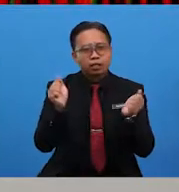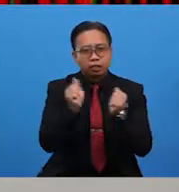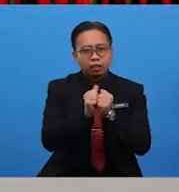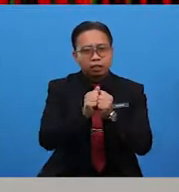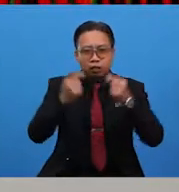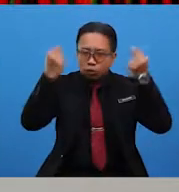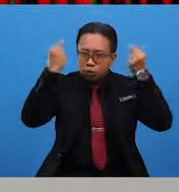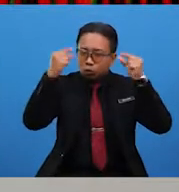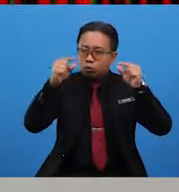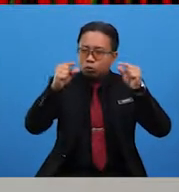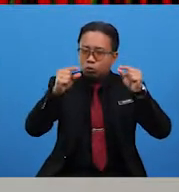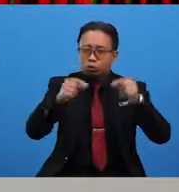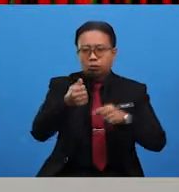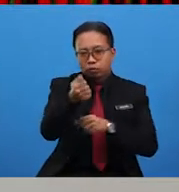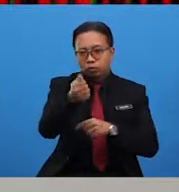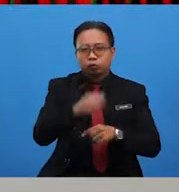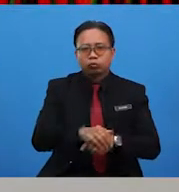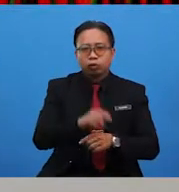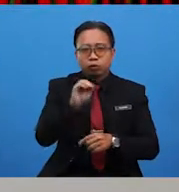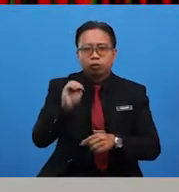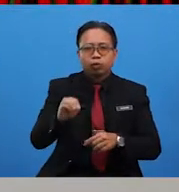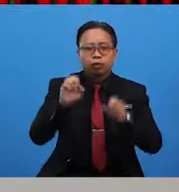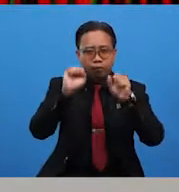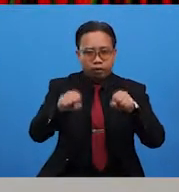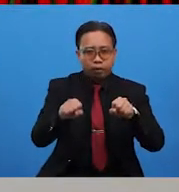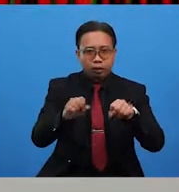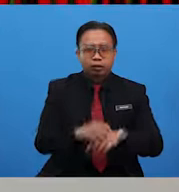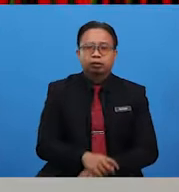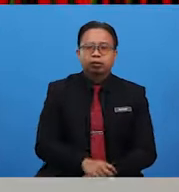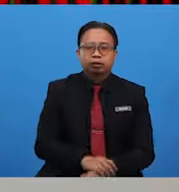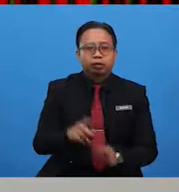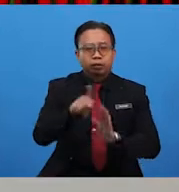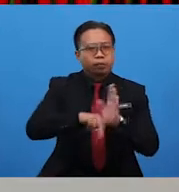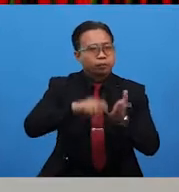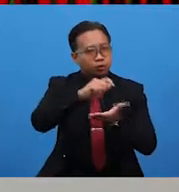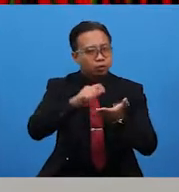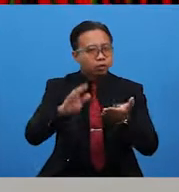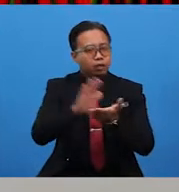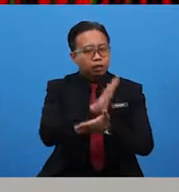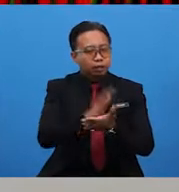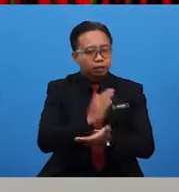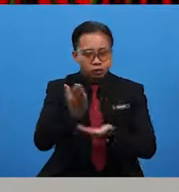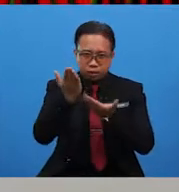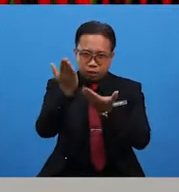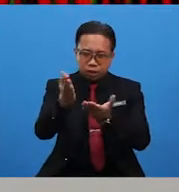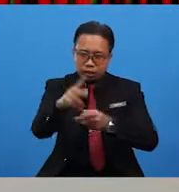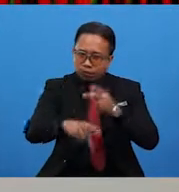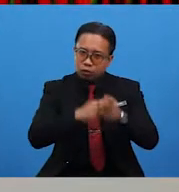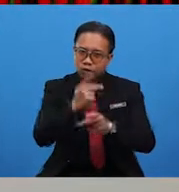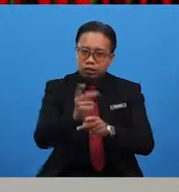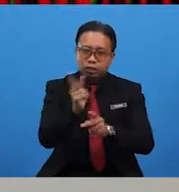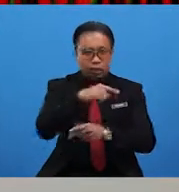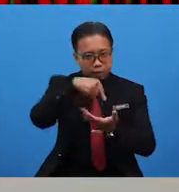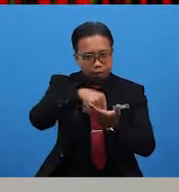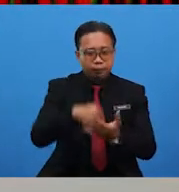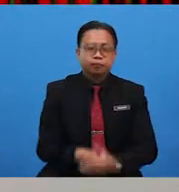masing-masing supaya pelajar-pelajar dapat memantapkan lagi penulisan kertas cadangan projek kali ini